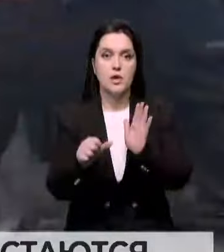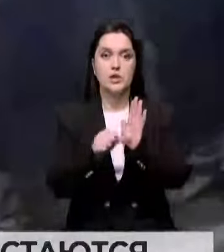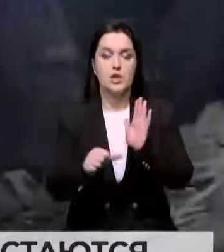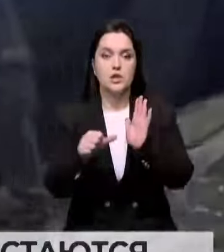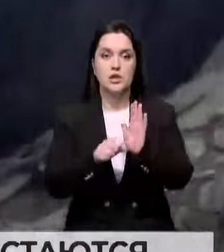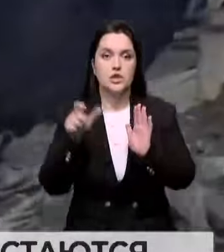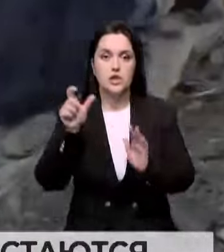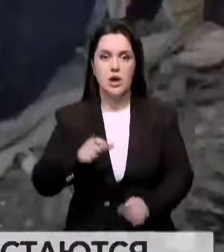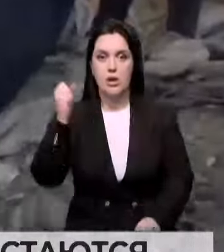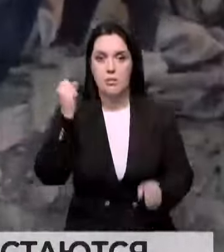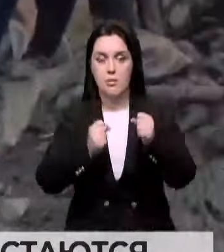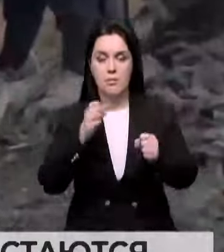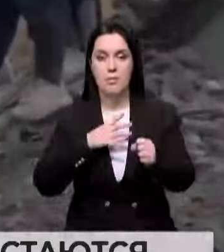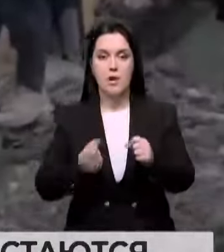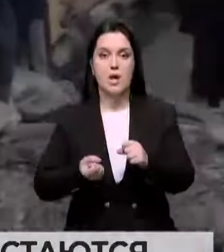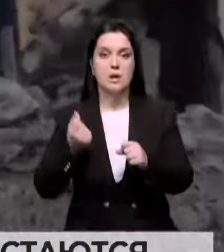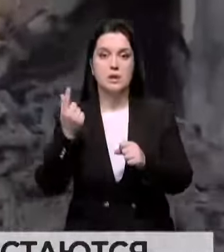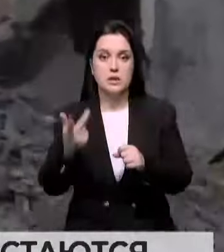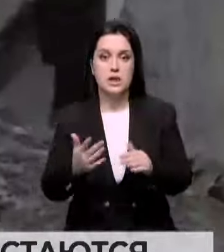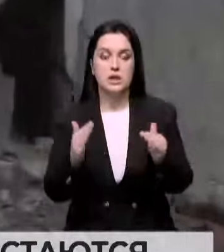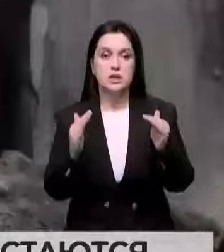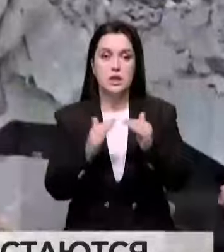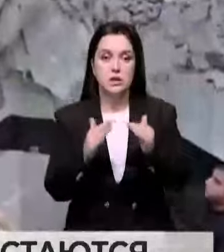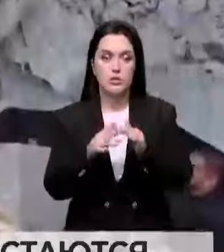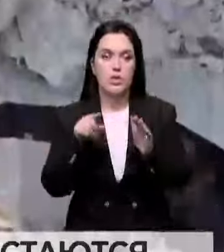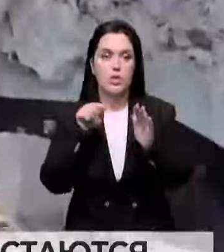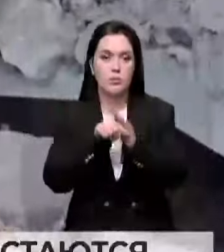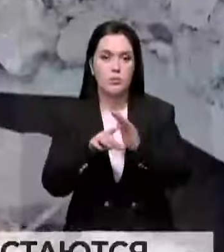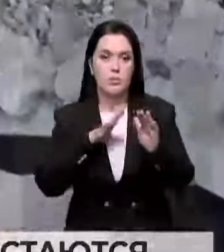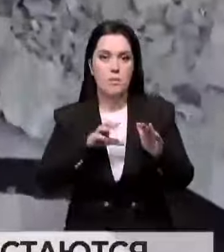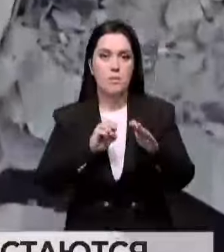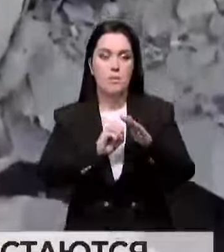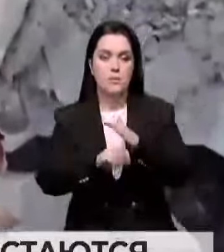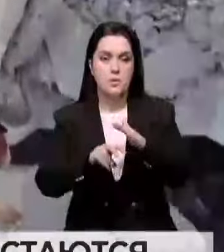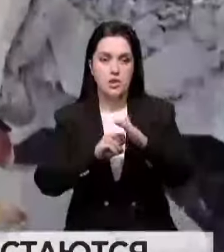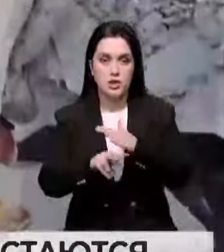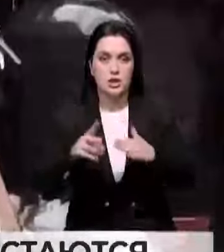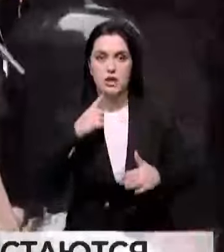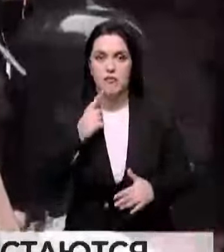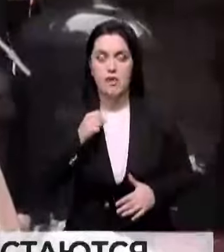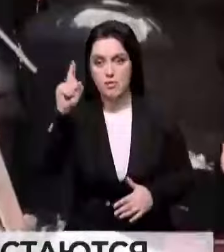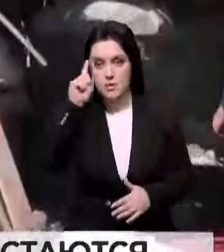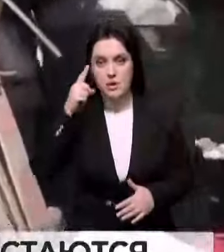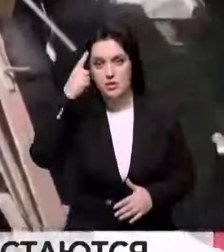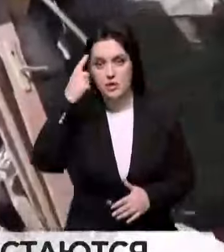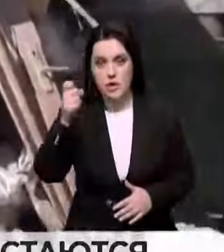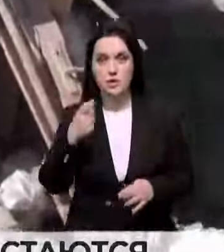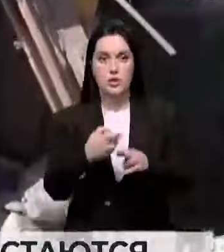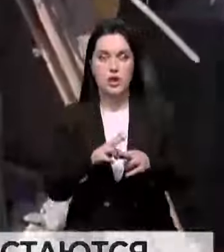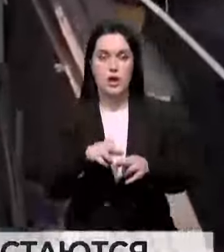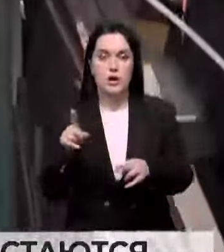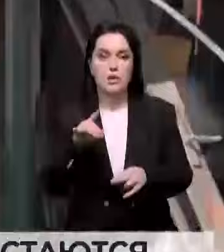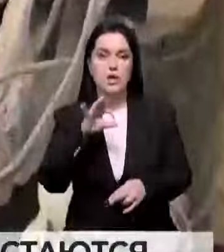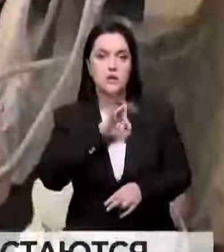мере 66 человек. Бомбардировкам подверглись несколько домов, в которых находились беженцы. В армии Израиля утверждают,